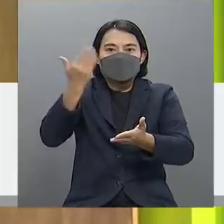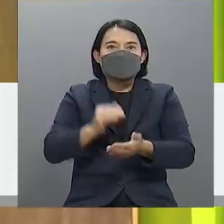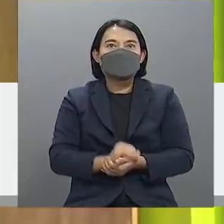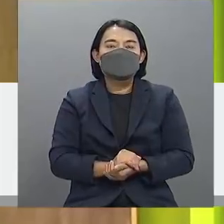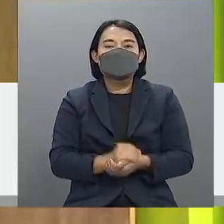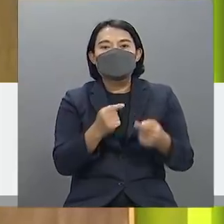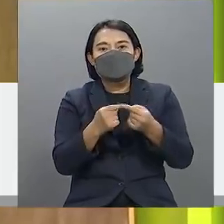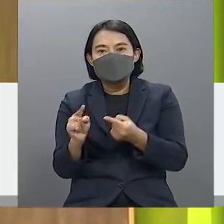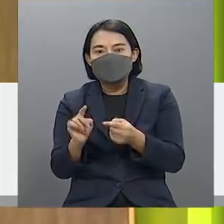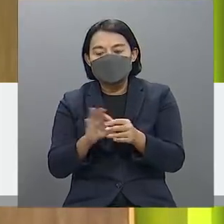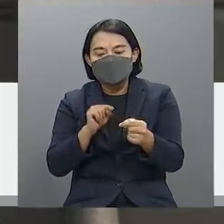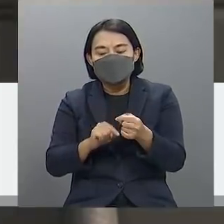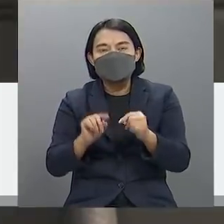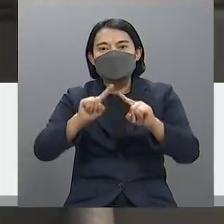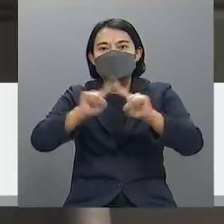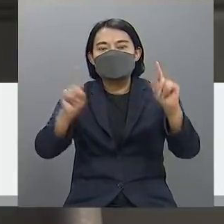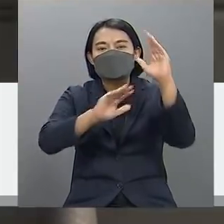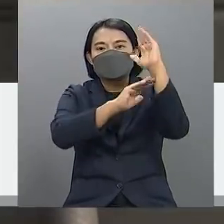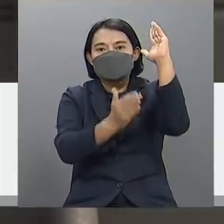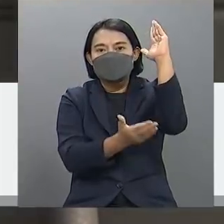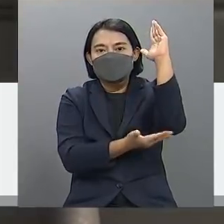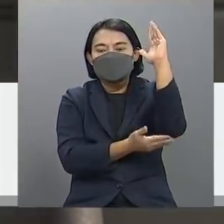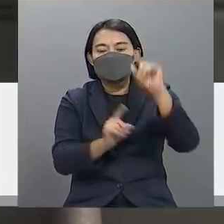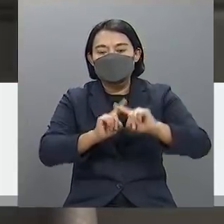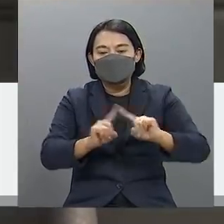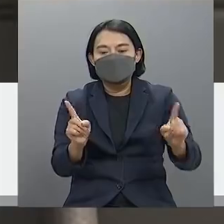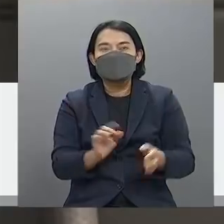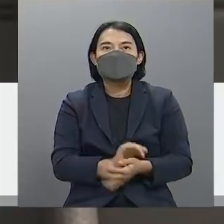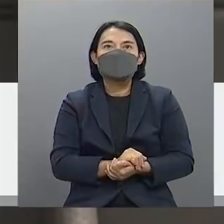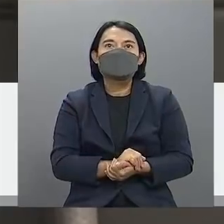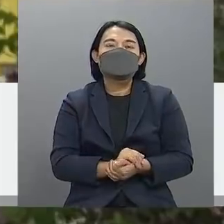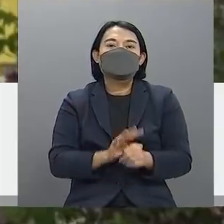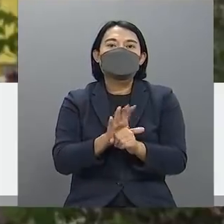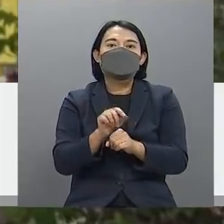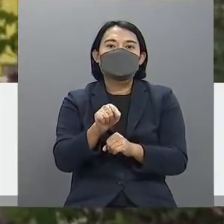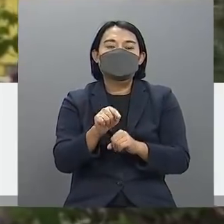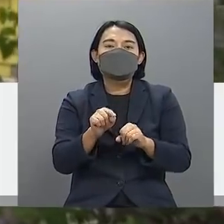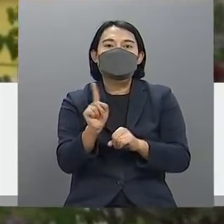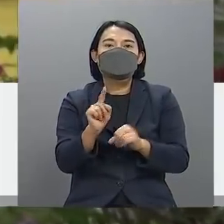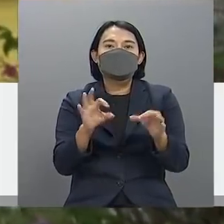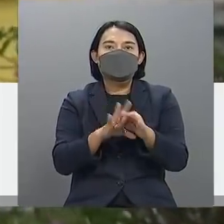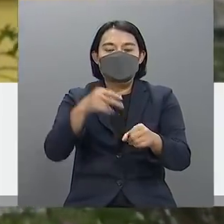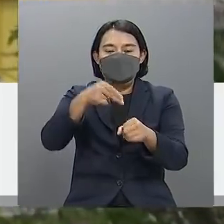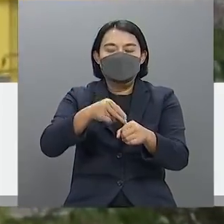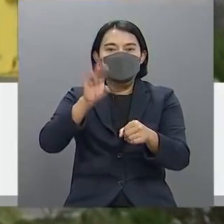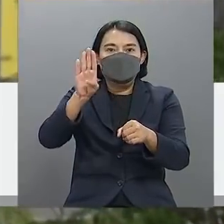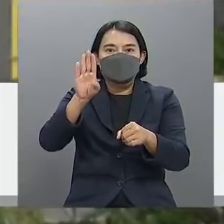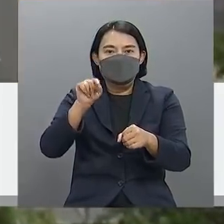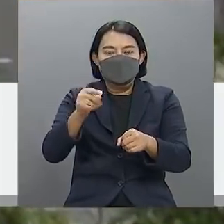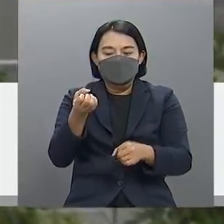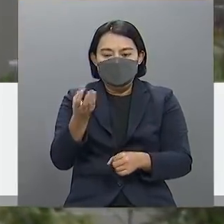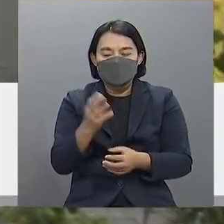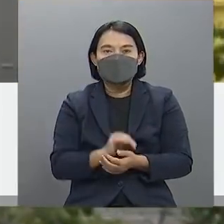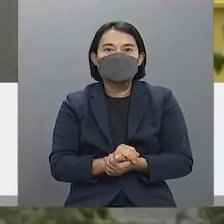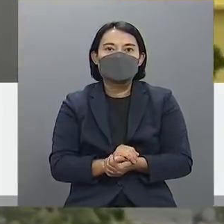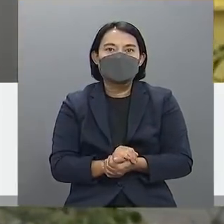บดูไบเช่นเดียวกับการผ่อนคลายมาตรการโควิด-19 ที่ทำให้การใช้งานน้ำมันเบนซินสูงขึ้นราคาก็ปรับตัวสูง